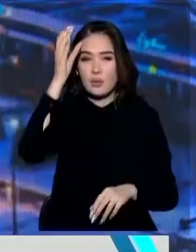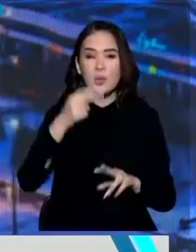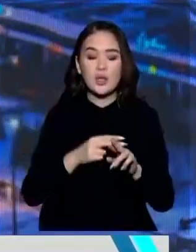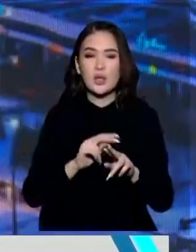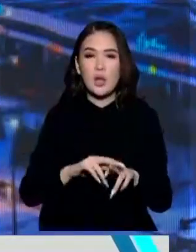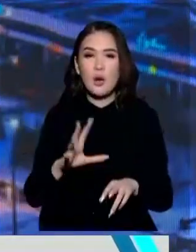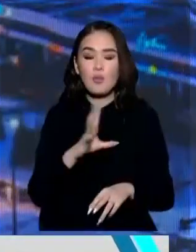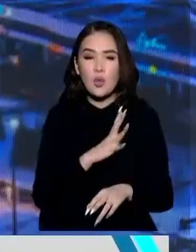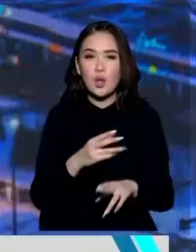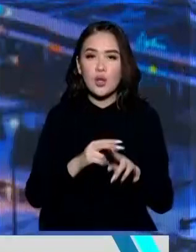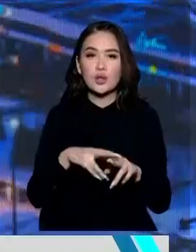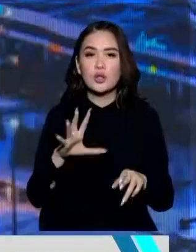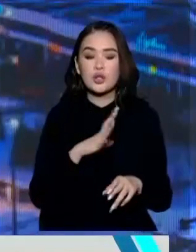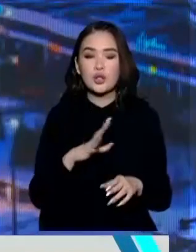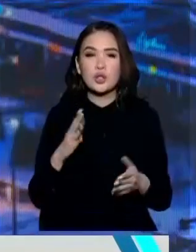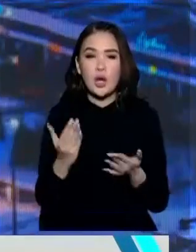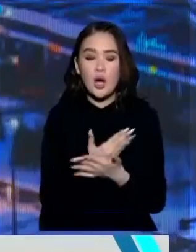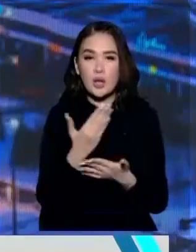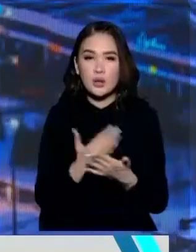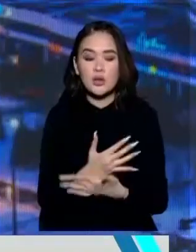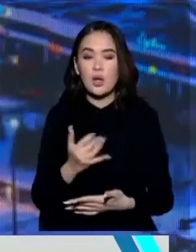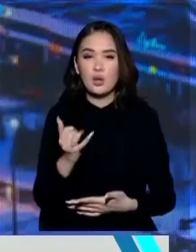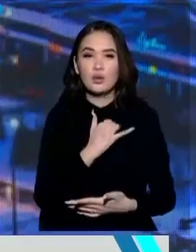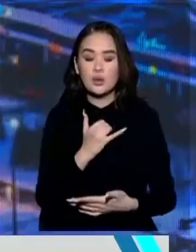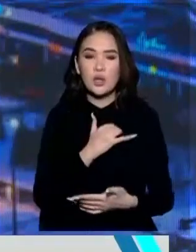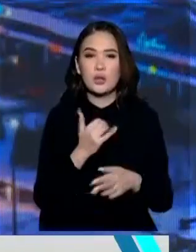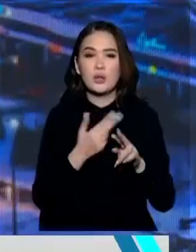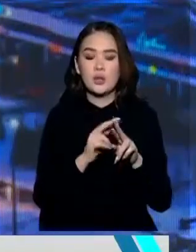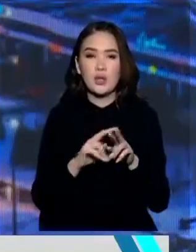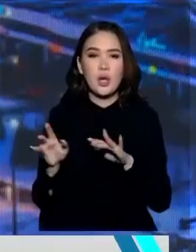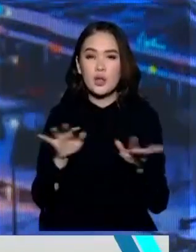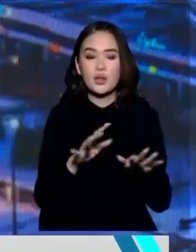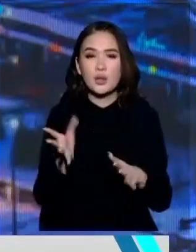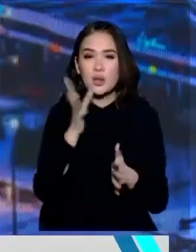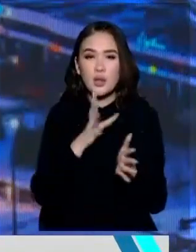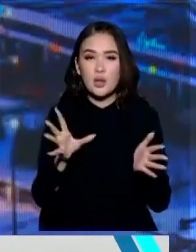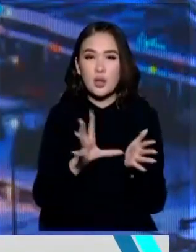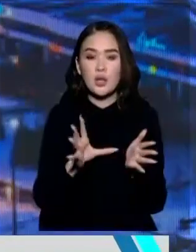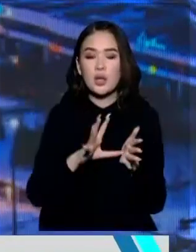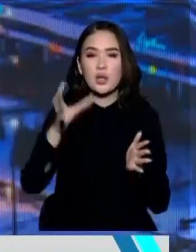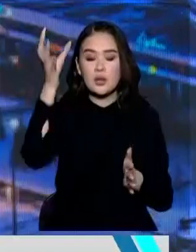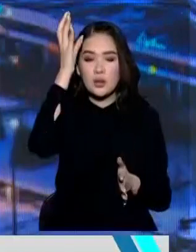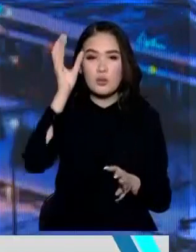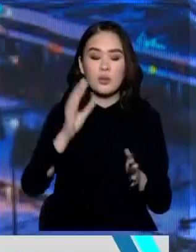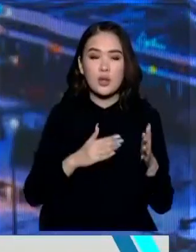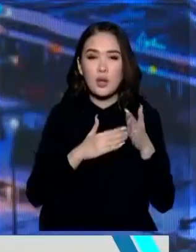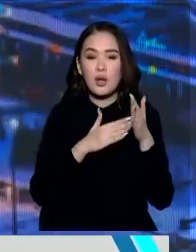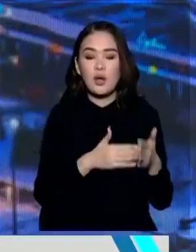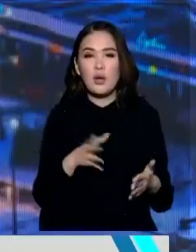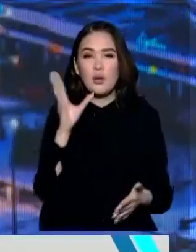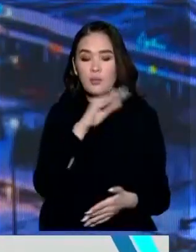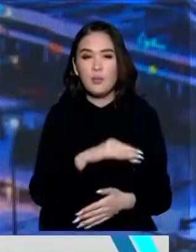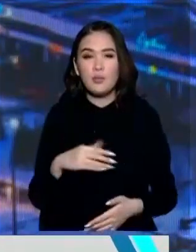дүниеде болған жаңалықтарды, біздің елімізге әсер ететін технологиялық ғылыми жетістіктерді немесе